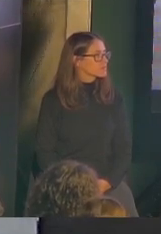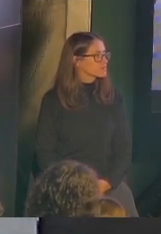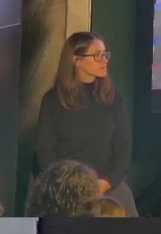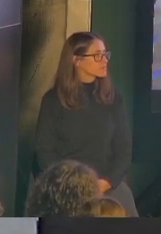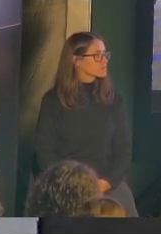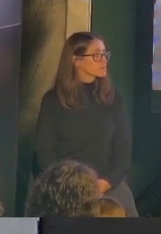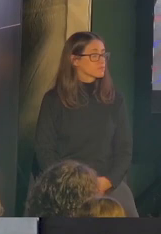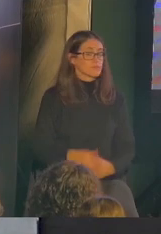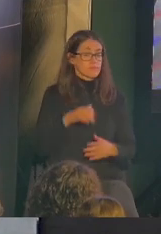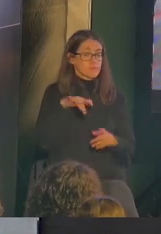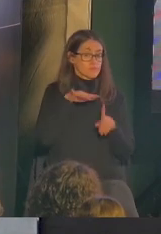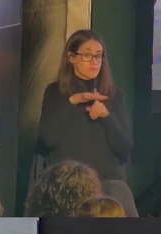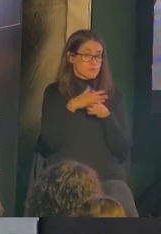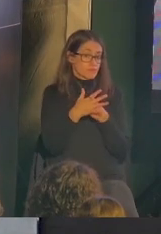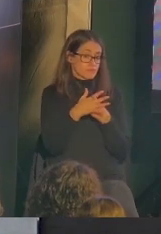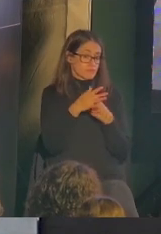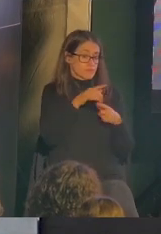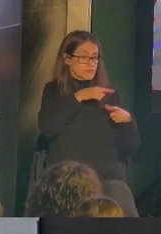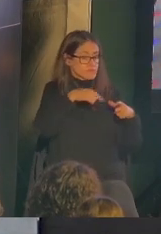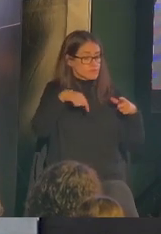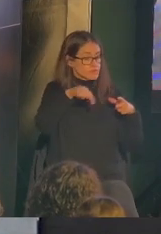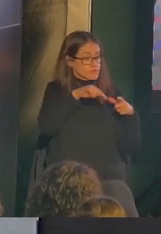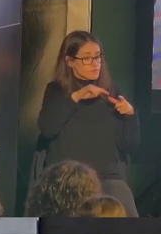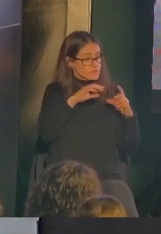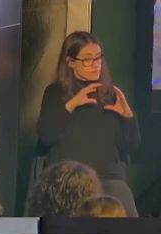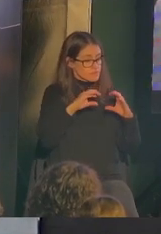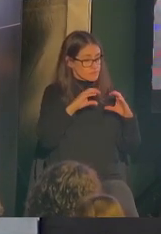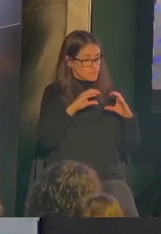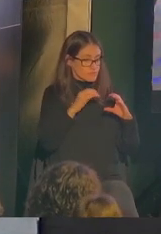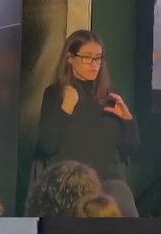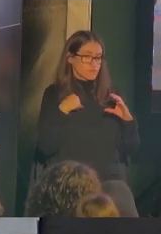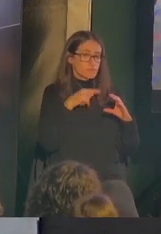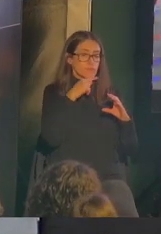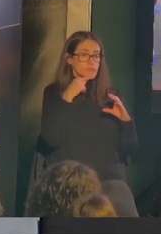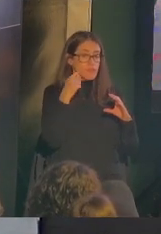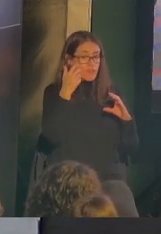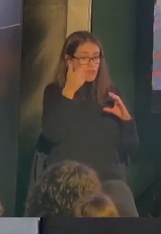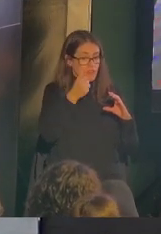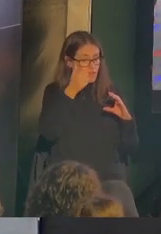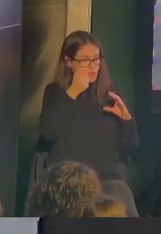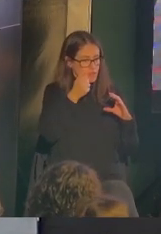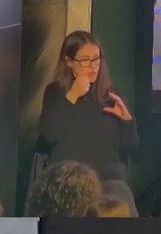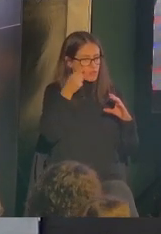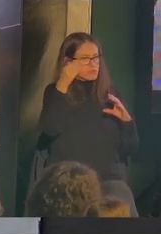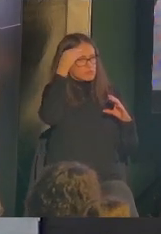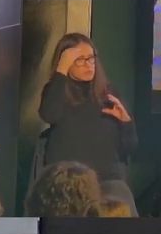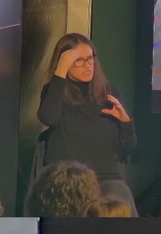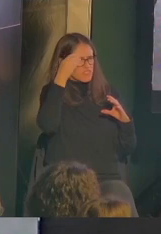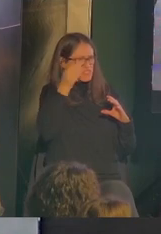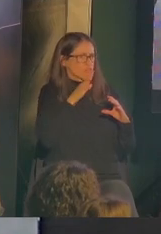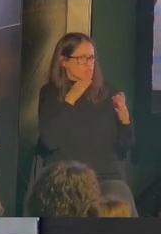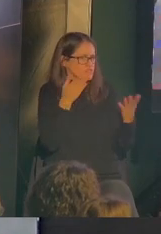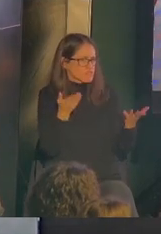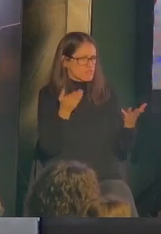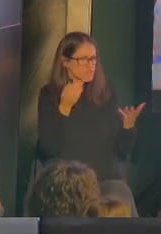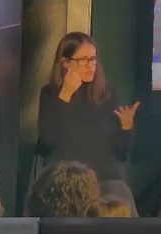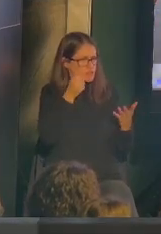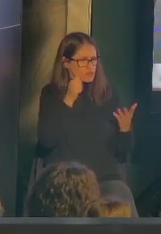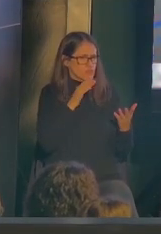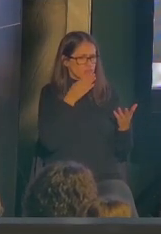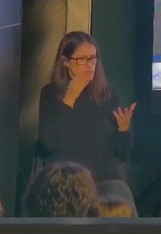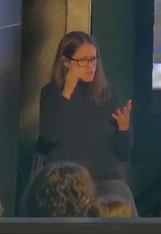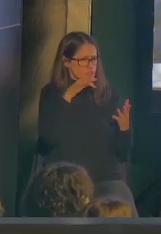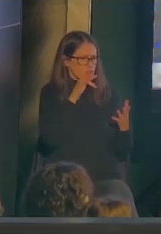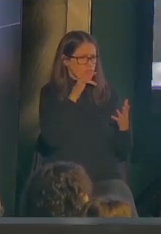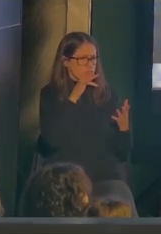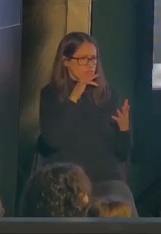En aquest cas, aquest pa de pessic és de llimona i direu, hòstia, i la llimona on està? I